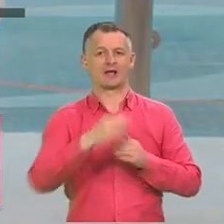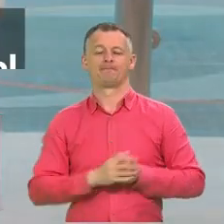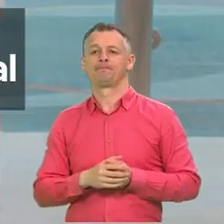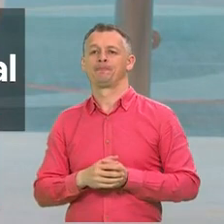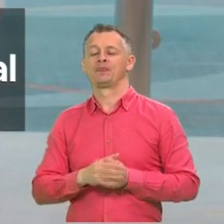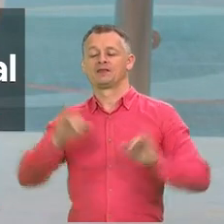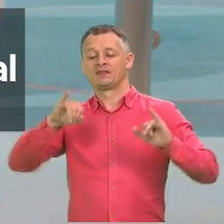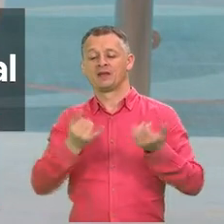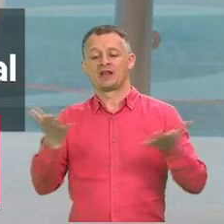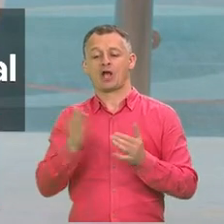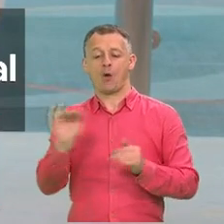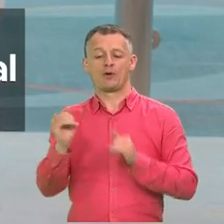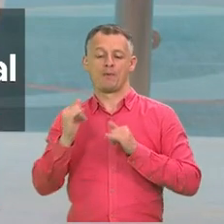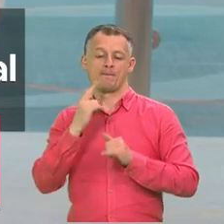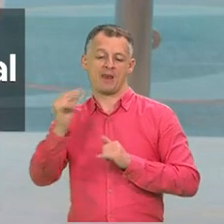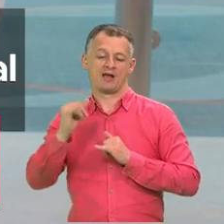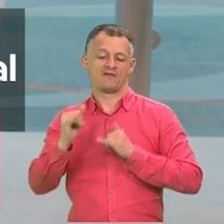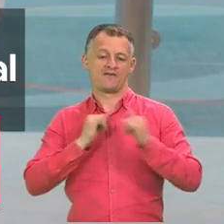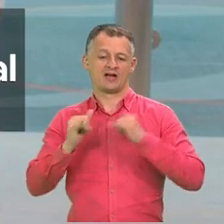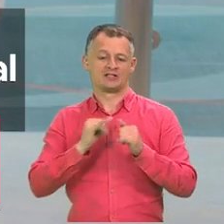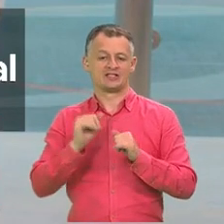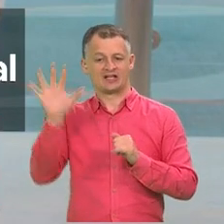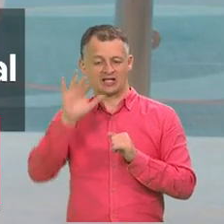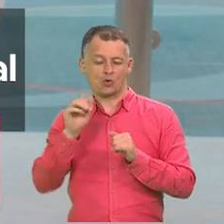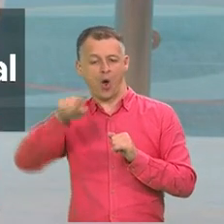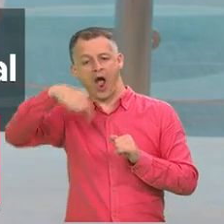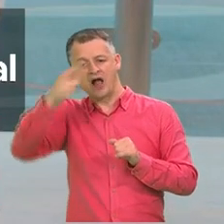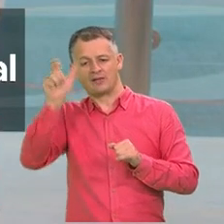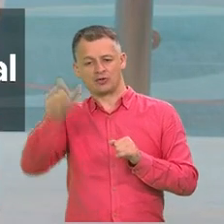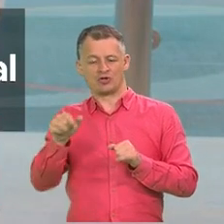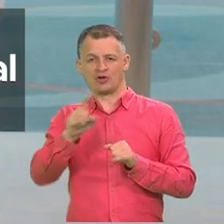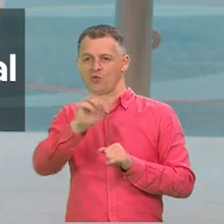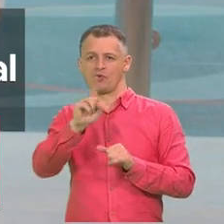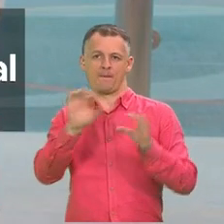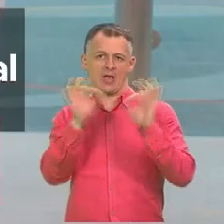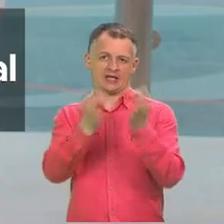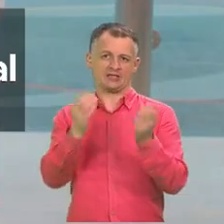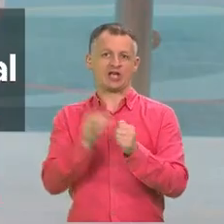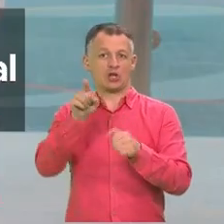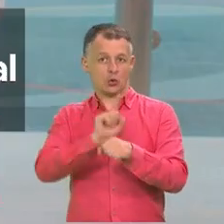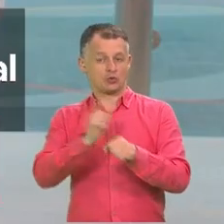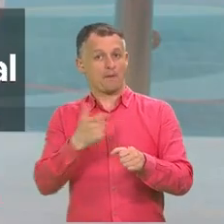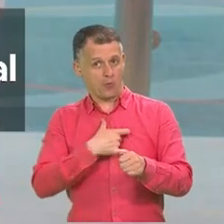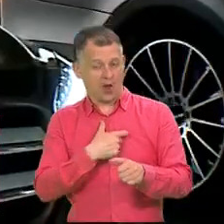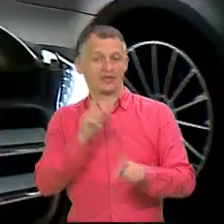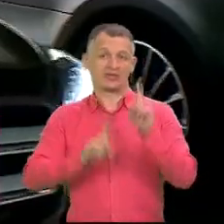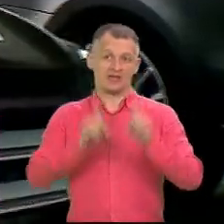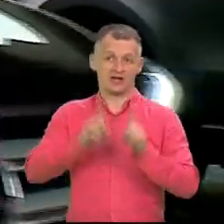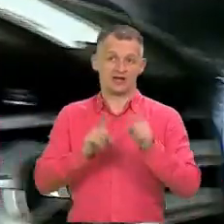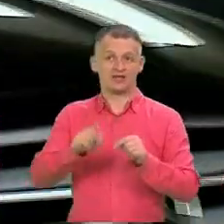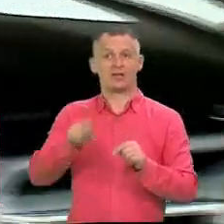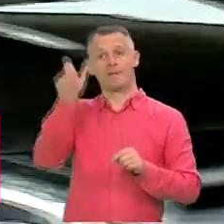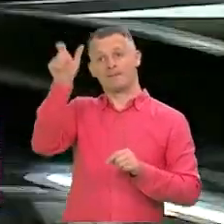copilul pleacă în vacanță în străinătate cu o altă persoană decât părinții. Acest lucru este posibil doar dacă...